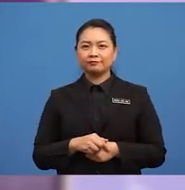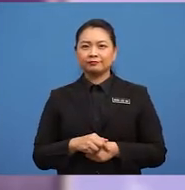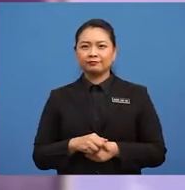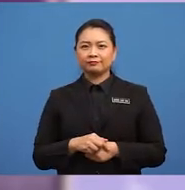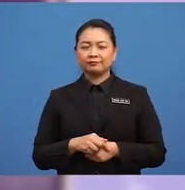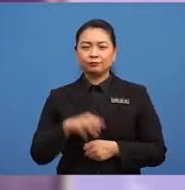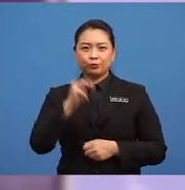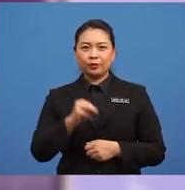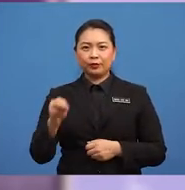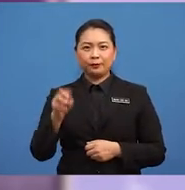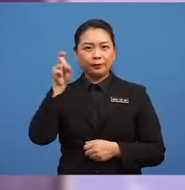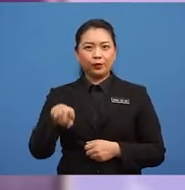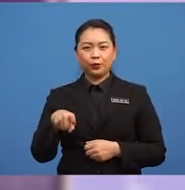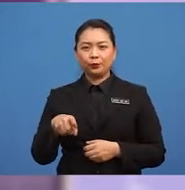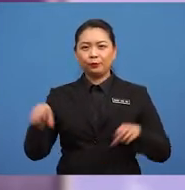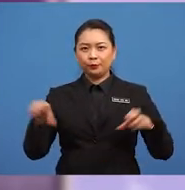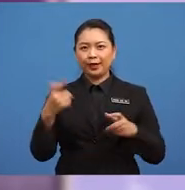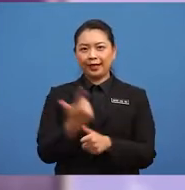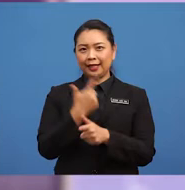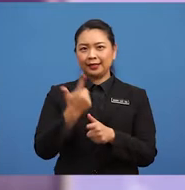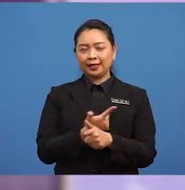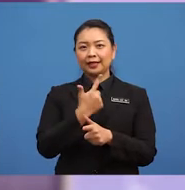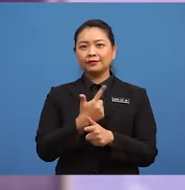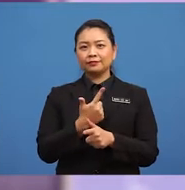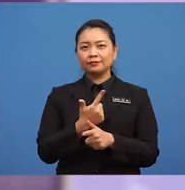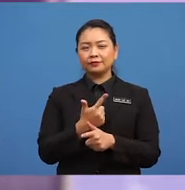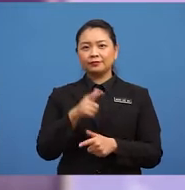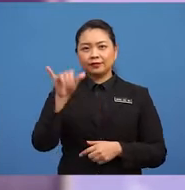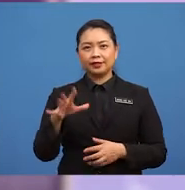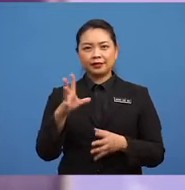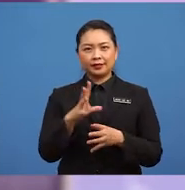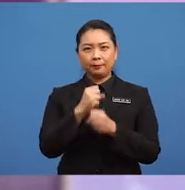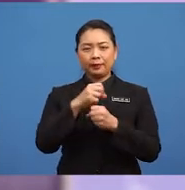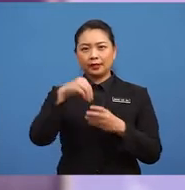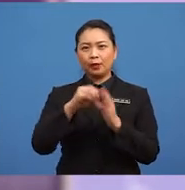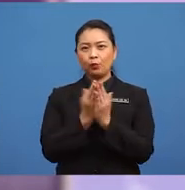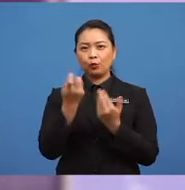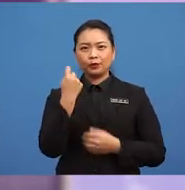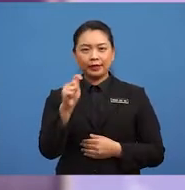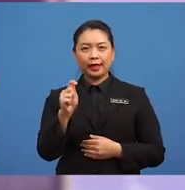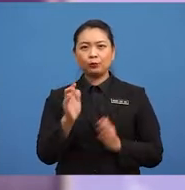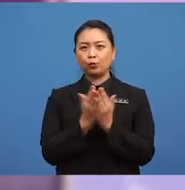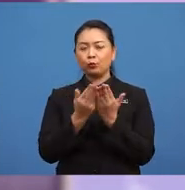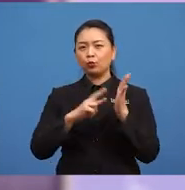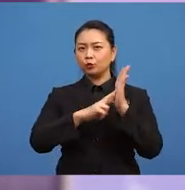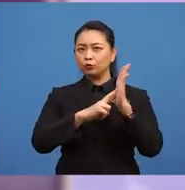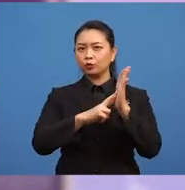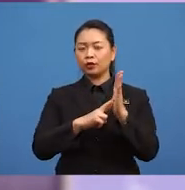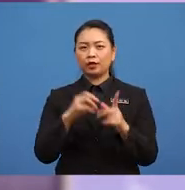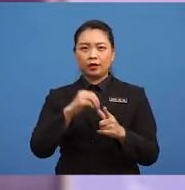ini, murid-murid perlulah membuat latihan yang terdapat dalam buku teks, buku-buku